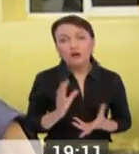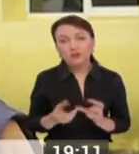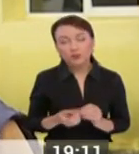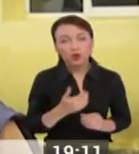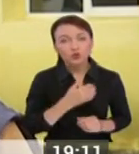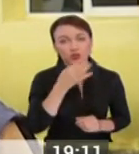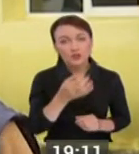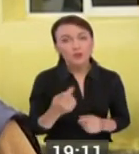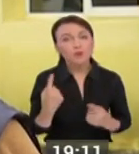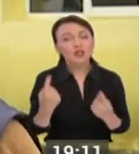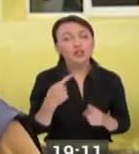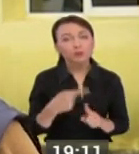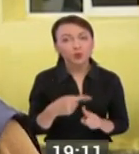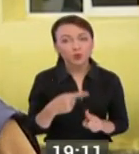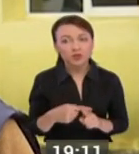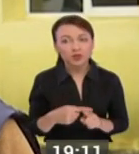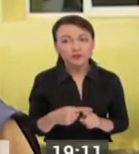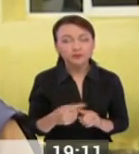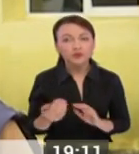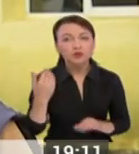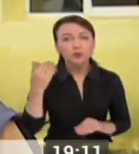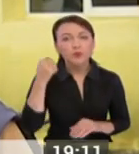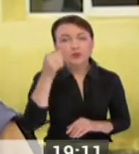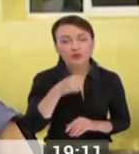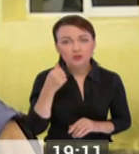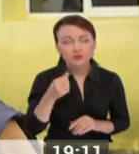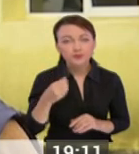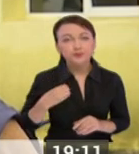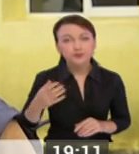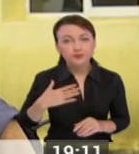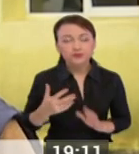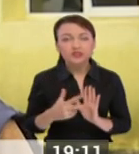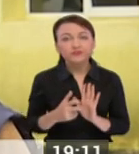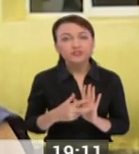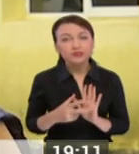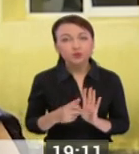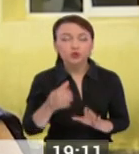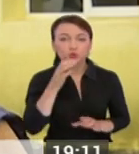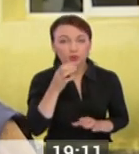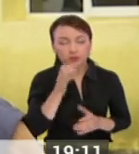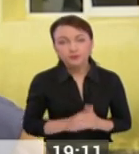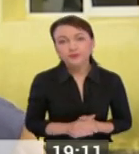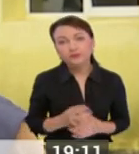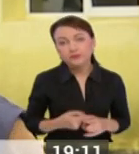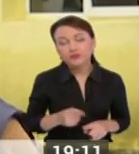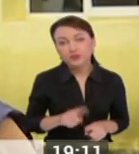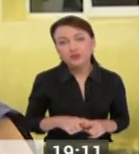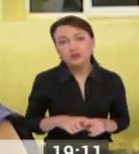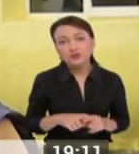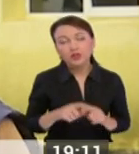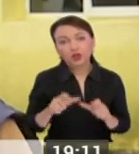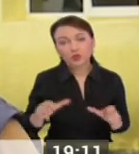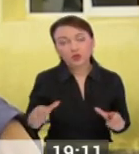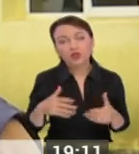хочу сказати, в чому великий плюс. От за попередній рік, тобто, пристроєно майже 800 собак. Тобто це люди, які